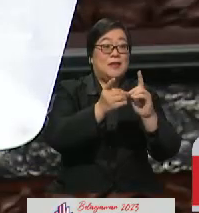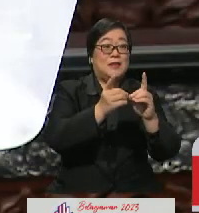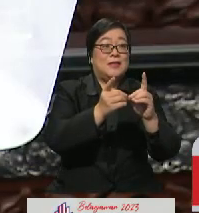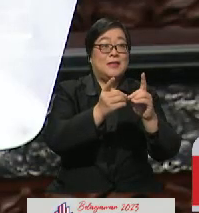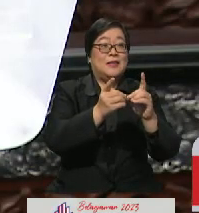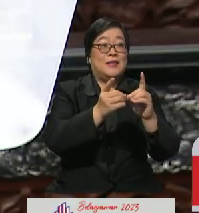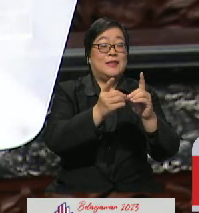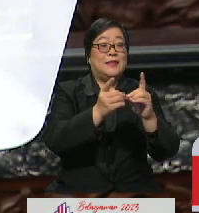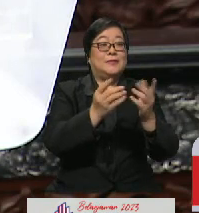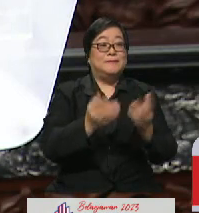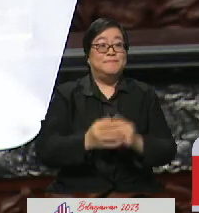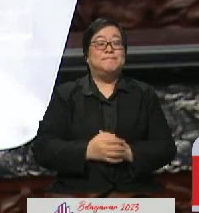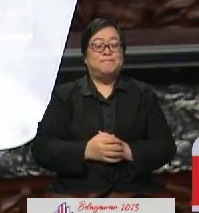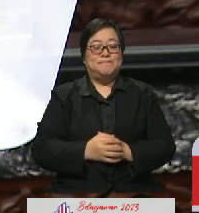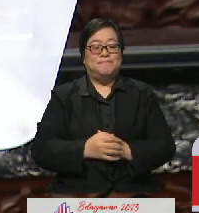Penghasilan